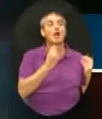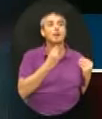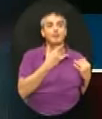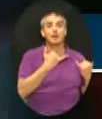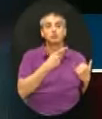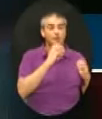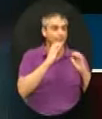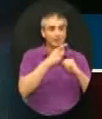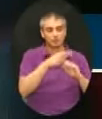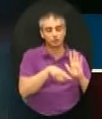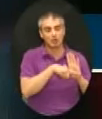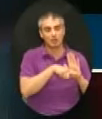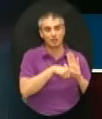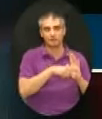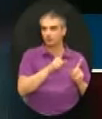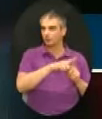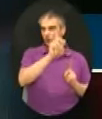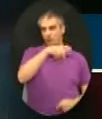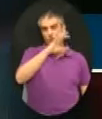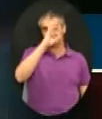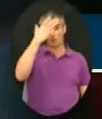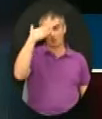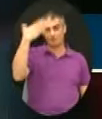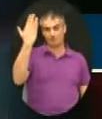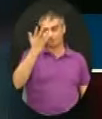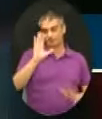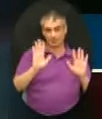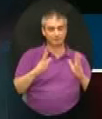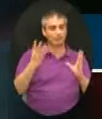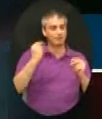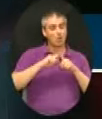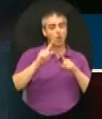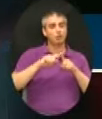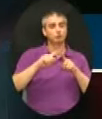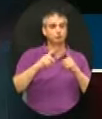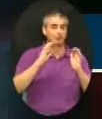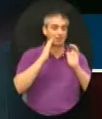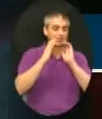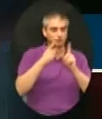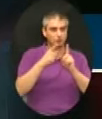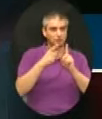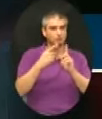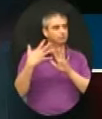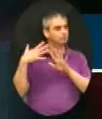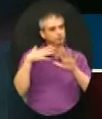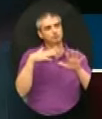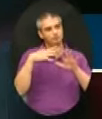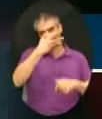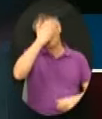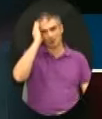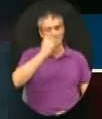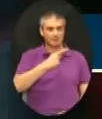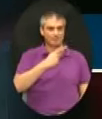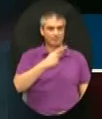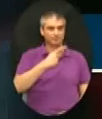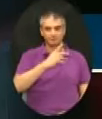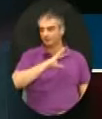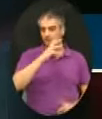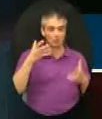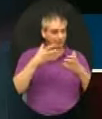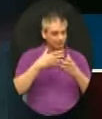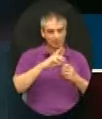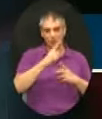עכשיו. בגלל שמדובר בכוכב ריאליטי, אז במשך חודשים ארוכים, התקשורת נהתה אחרי דונלד טראמפ, לכל הצרט